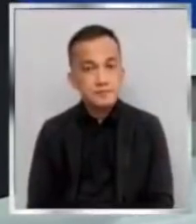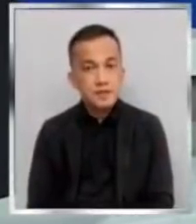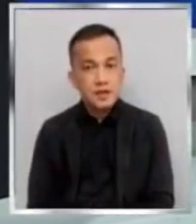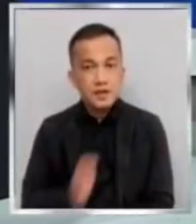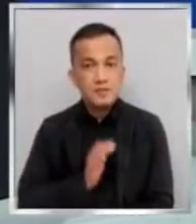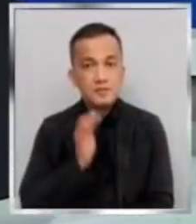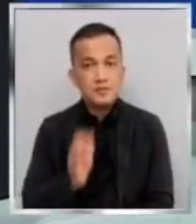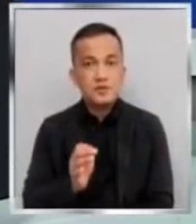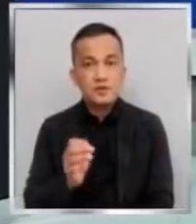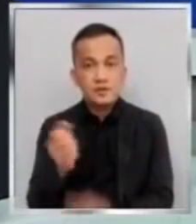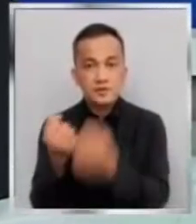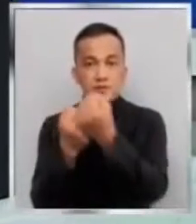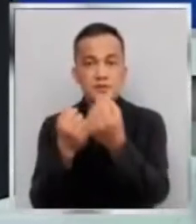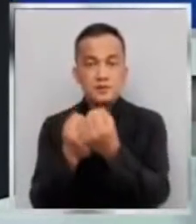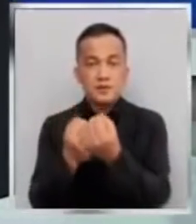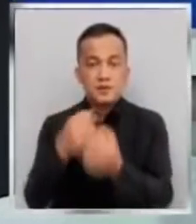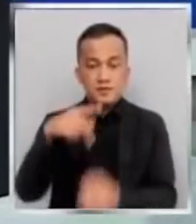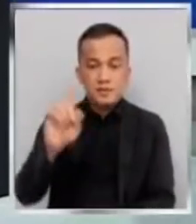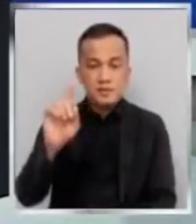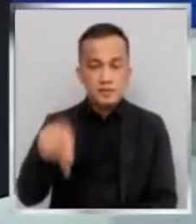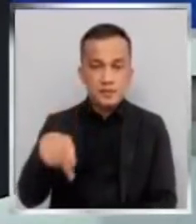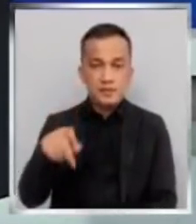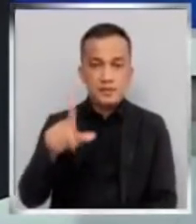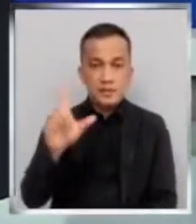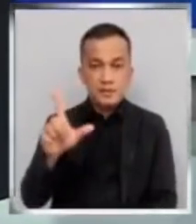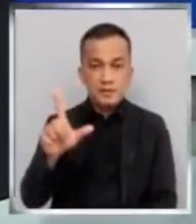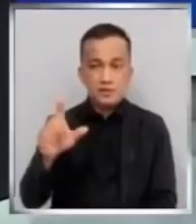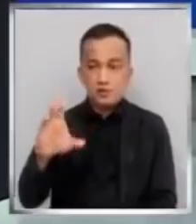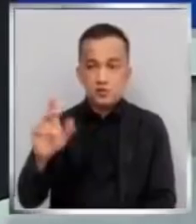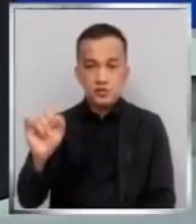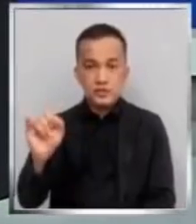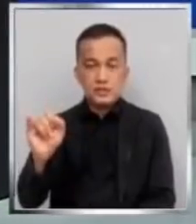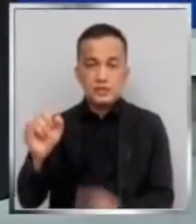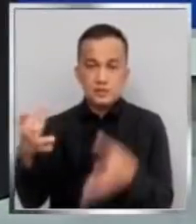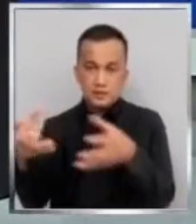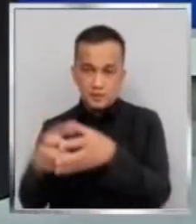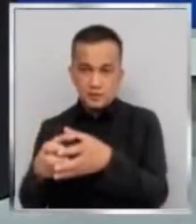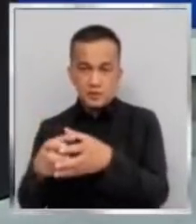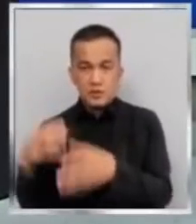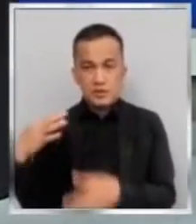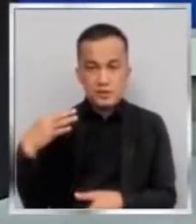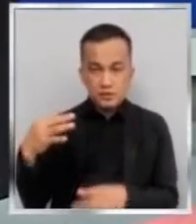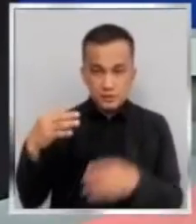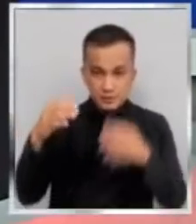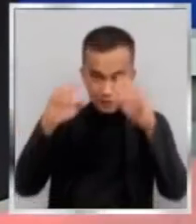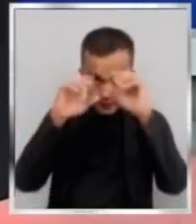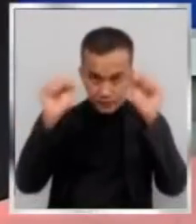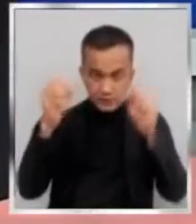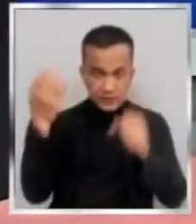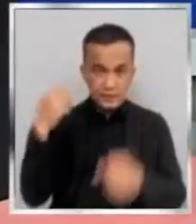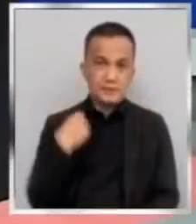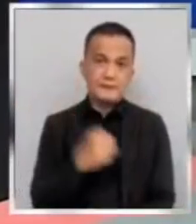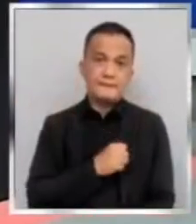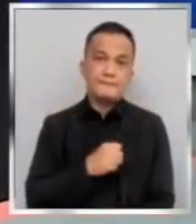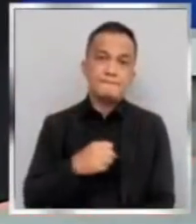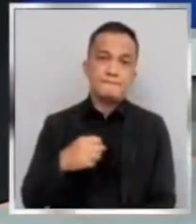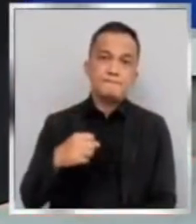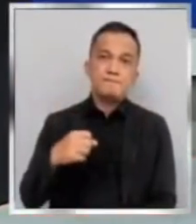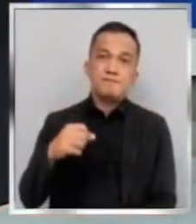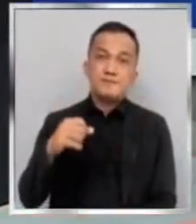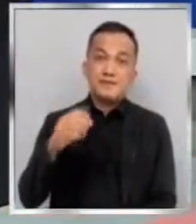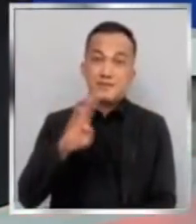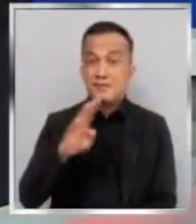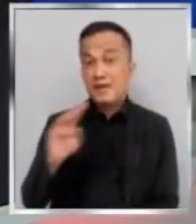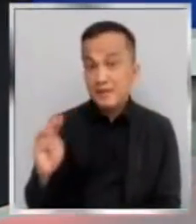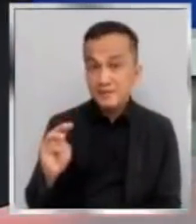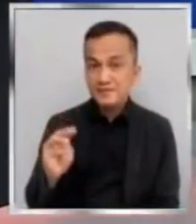inendorso ng PDP Laban Cusi faction ang kandidatura sa pagkapangulo ni dating Senador Bongbong Marcos. Yan ang tinutukan